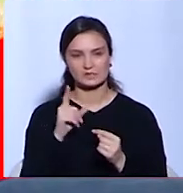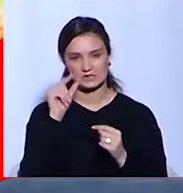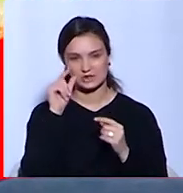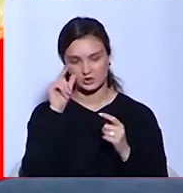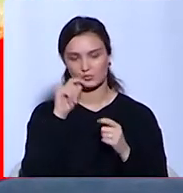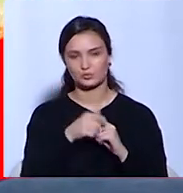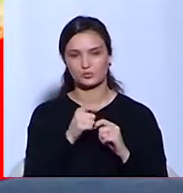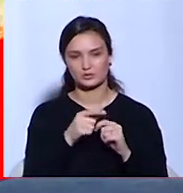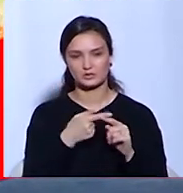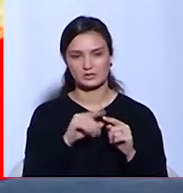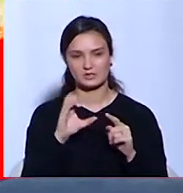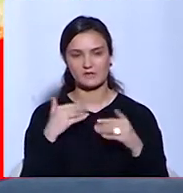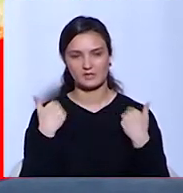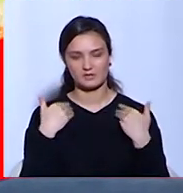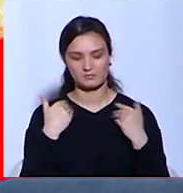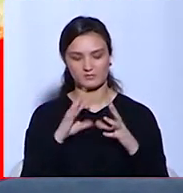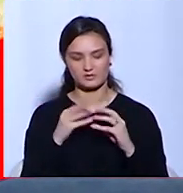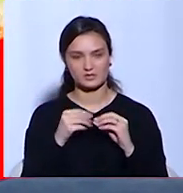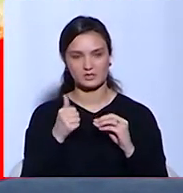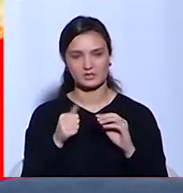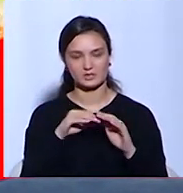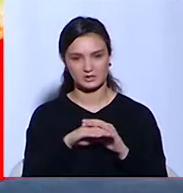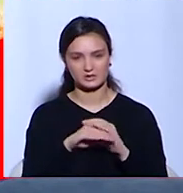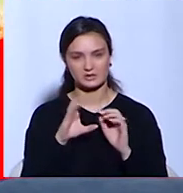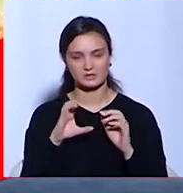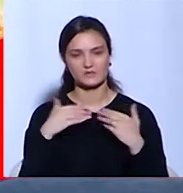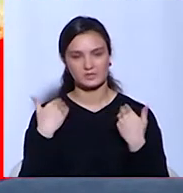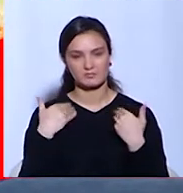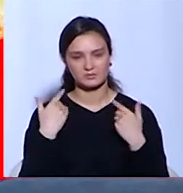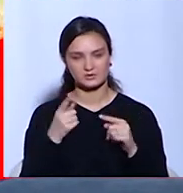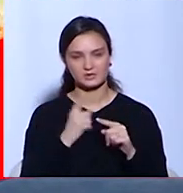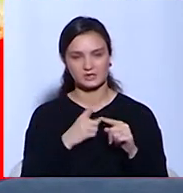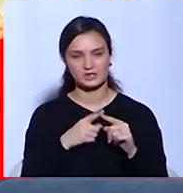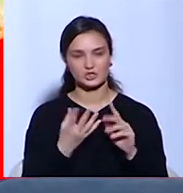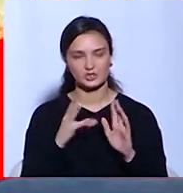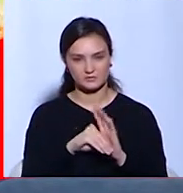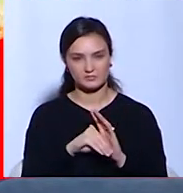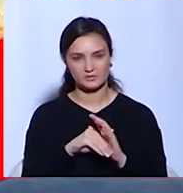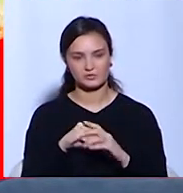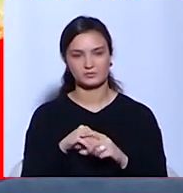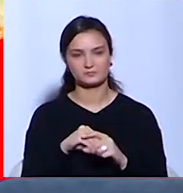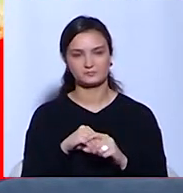ციტრუსები ამ სეზონზე C ვიტამინს ყველაზე კარგად ინახავს, C ვიტამინი გვეხმარება რკინის შეთვისებაში,